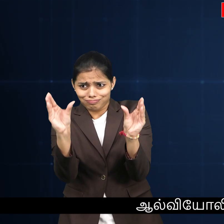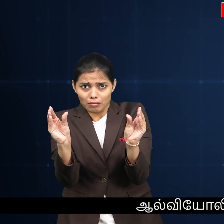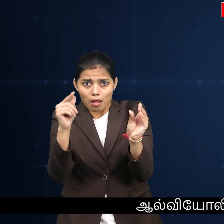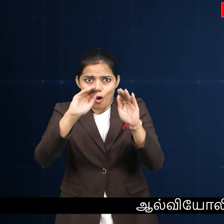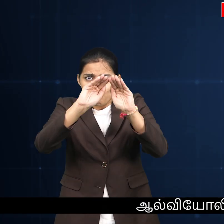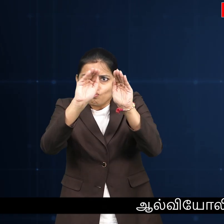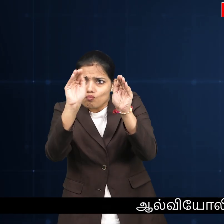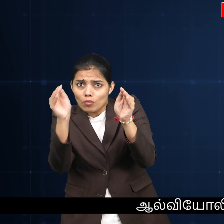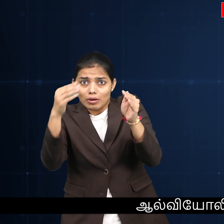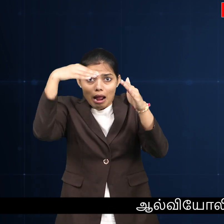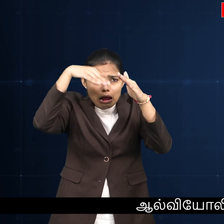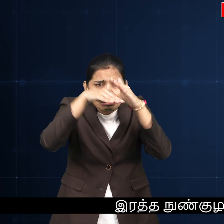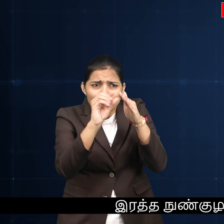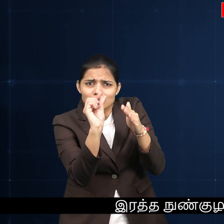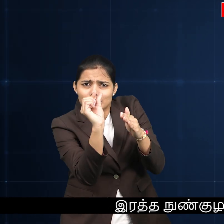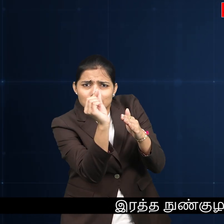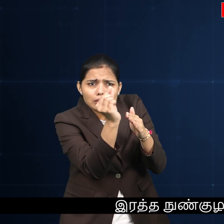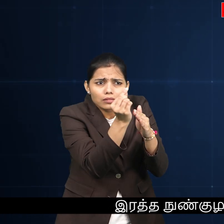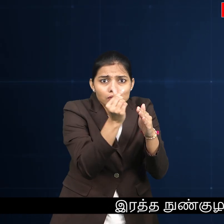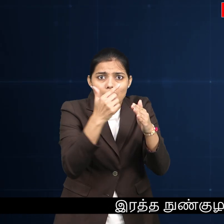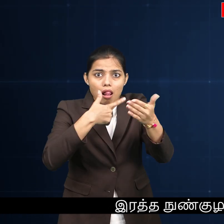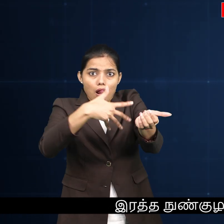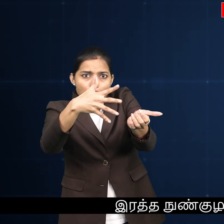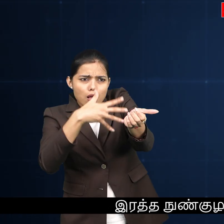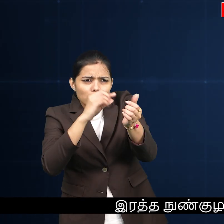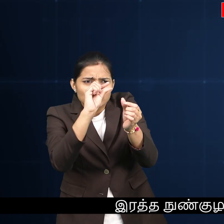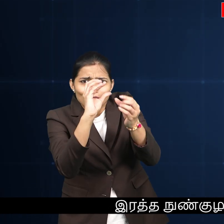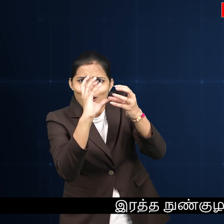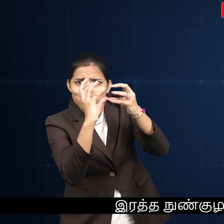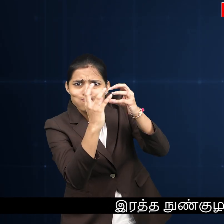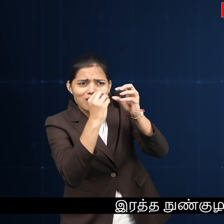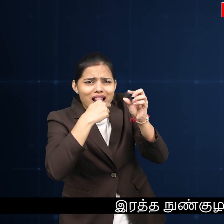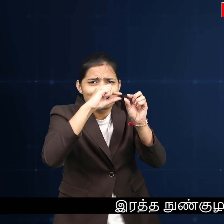அல்வியோலியின் சுவர்கள் பல சிறிய இரத்த நுண்குழாய்களால் சூழப்பட்டுள்ளன.